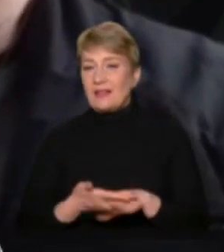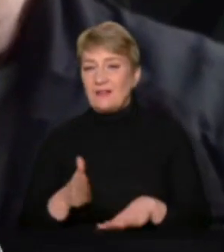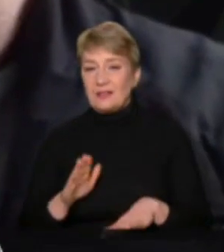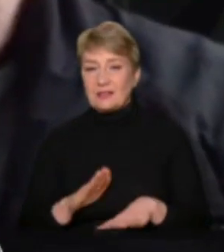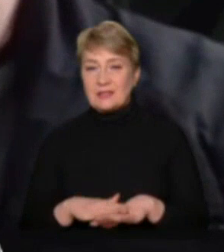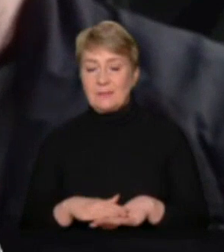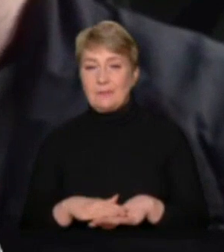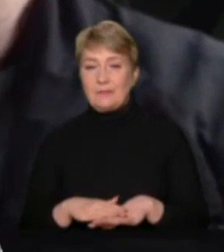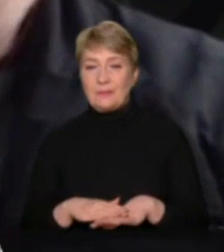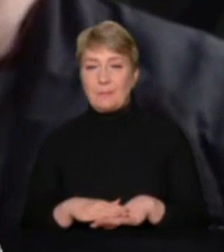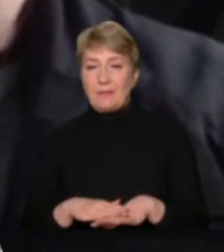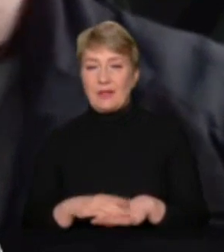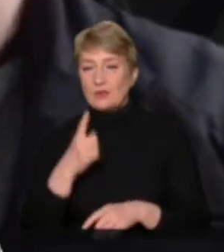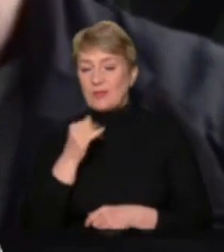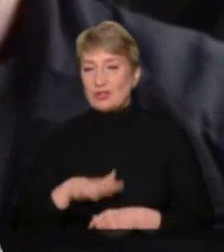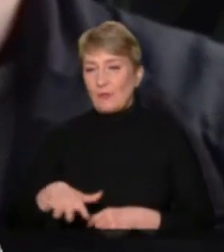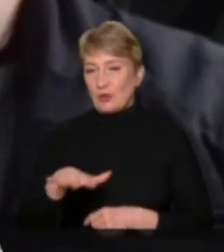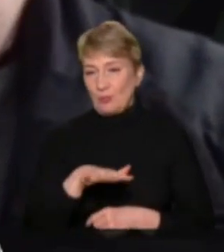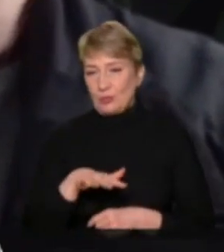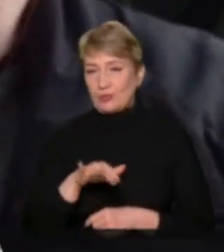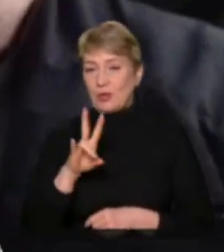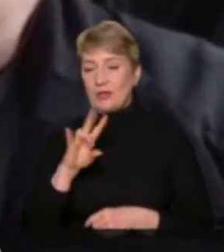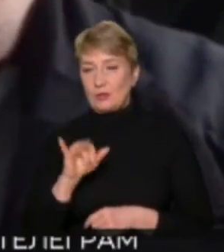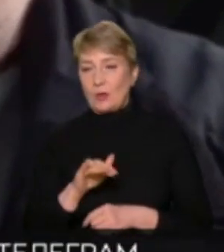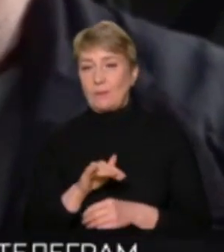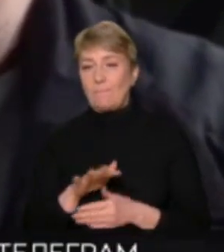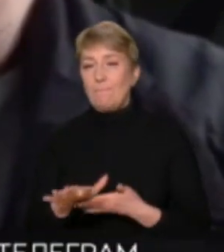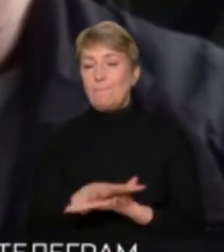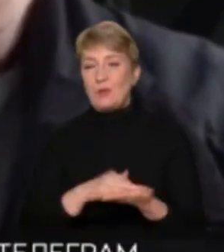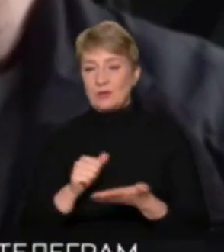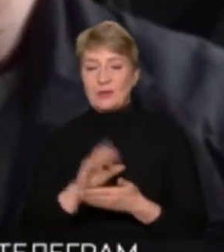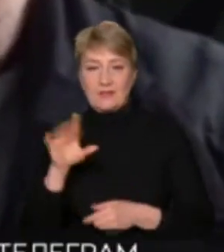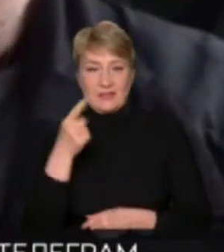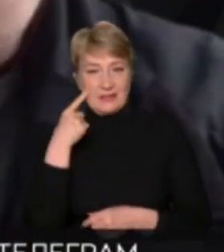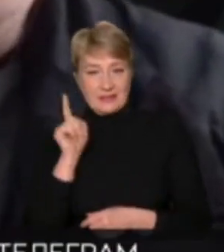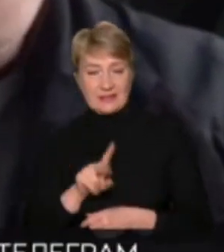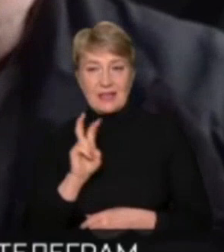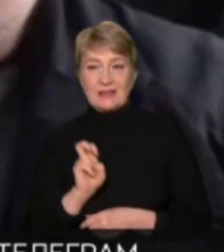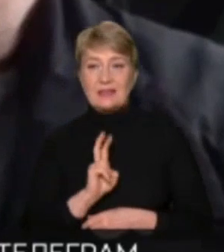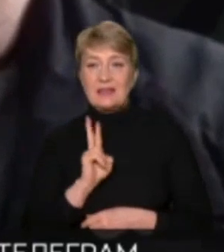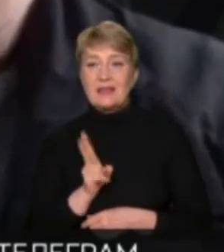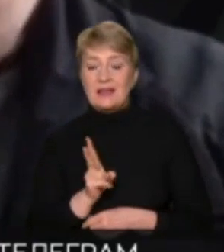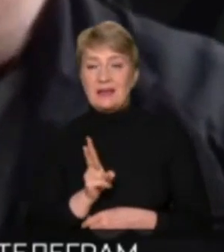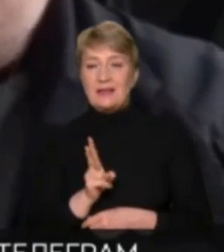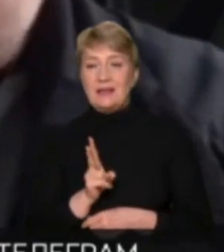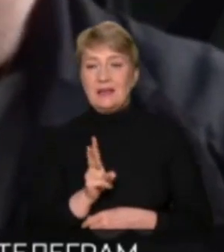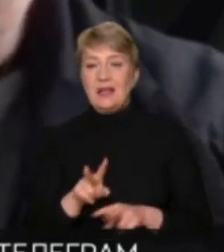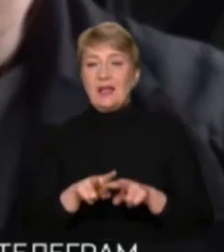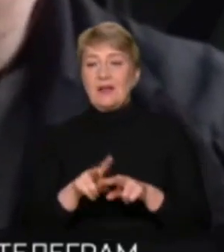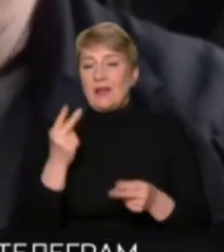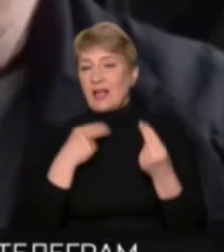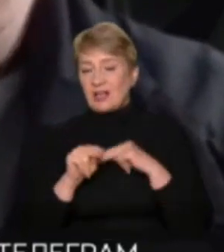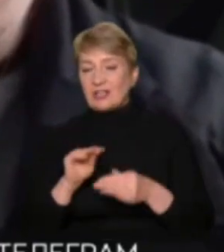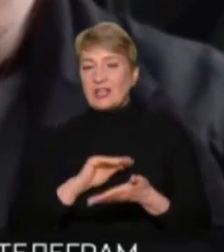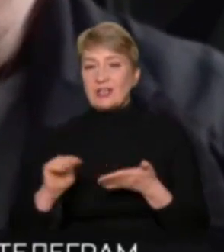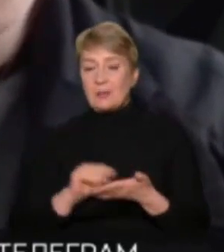над Червоною площею листівки, де, ну, порівняти, ну, коротше, там всі знають, як їх писати так. Правильно. Ви краще не пишете, ніж я скажу. Пане